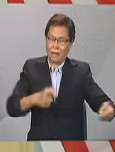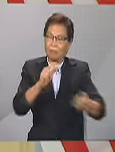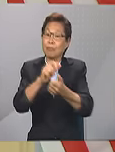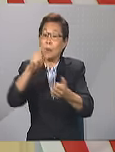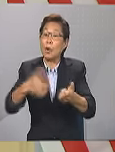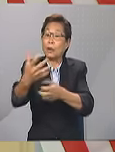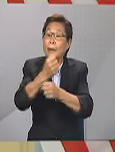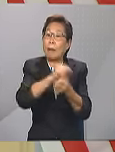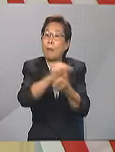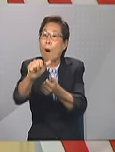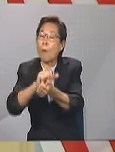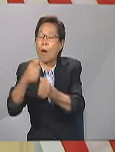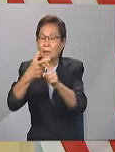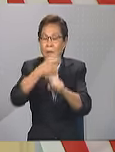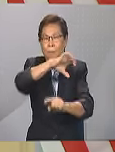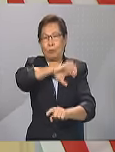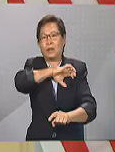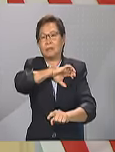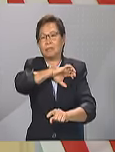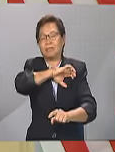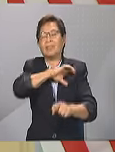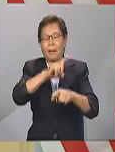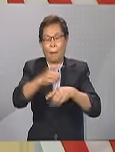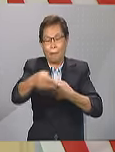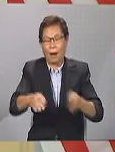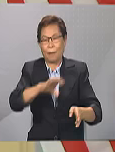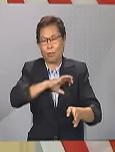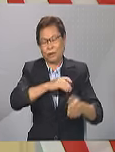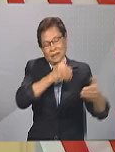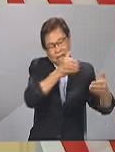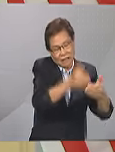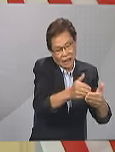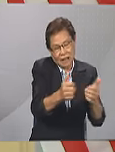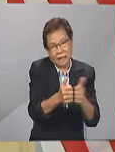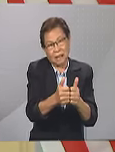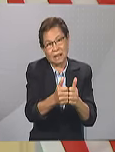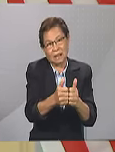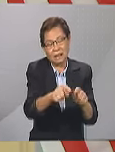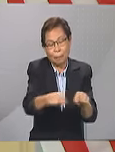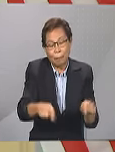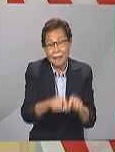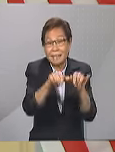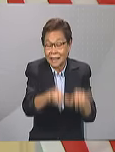kelulusan daripada pihak polis di Balai Polis yang berdekatan dengan tempat tinggal ataupun queenpools